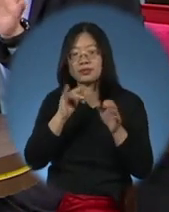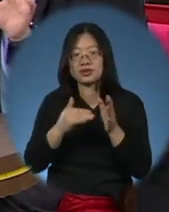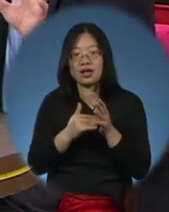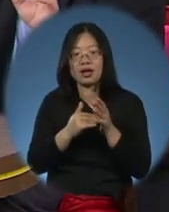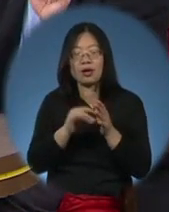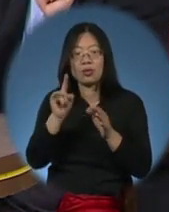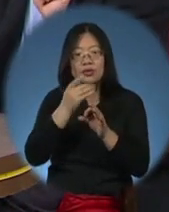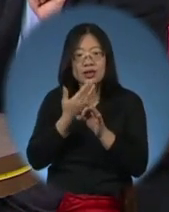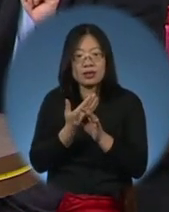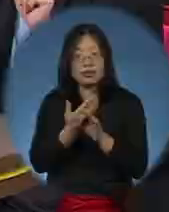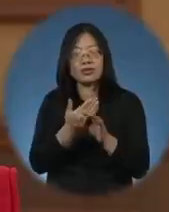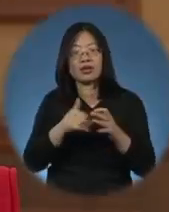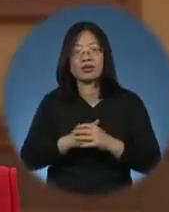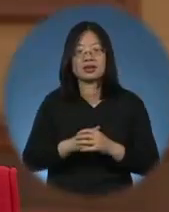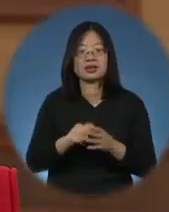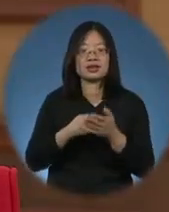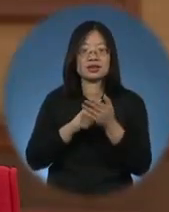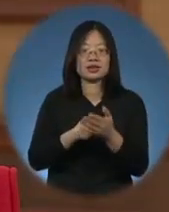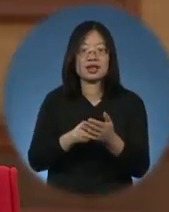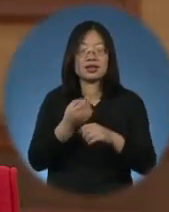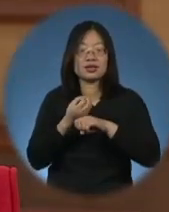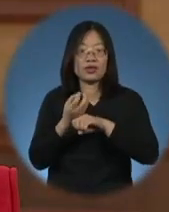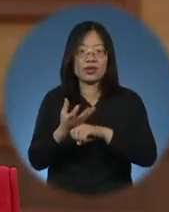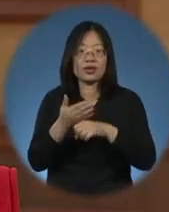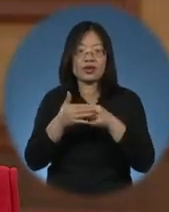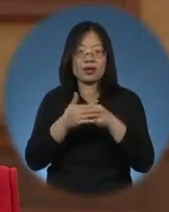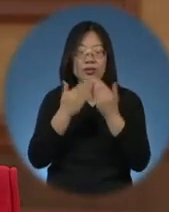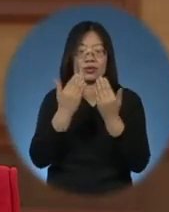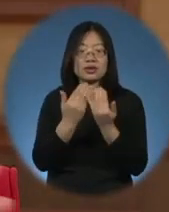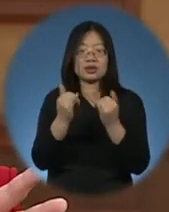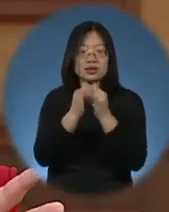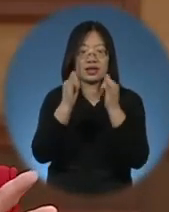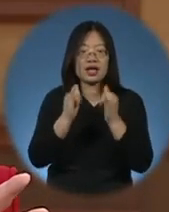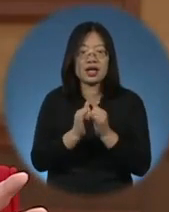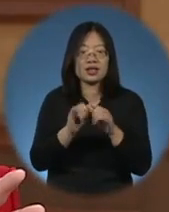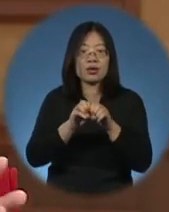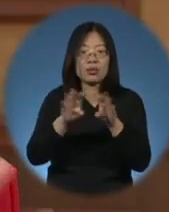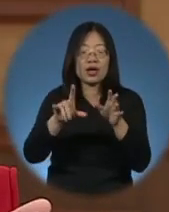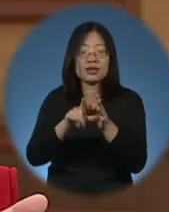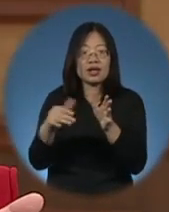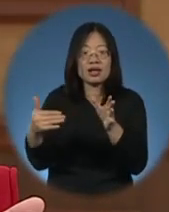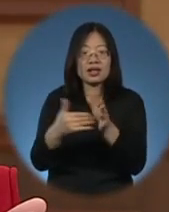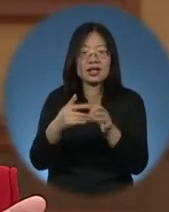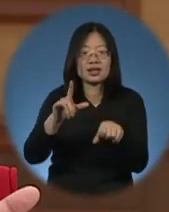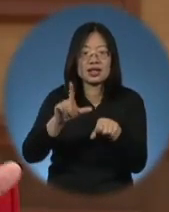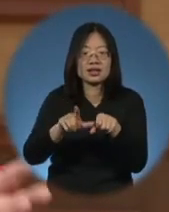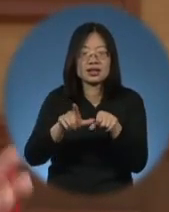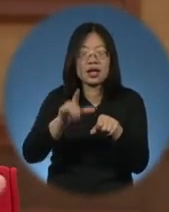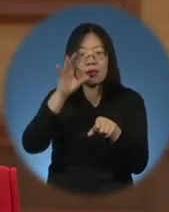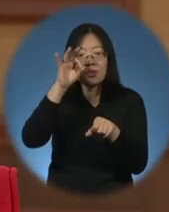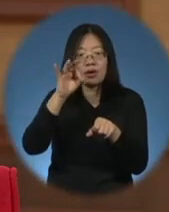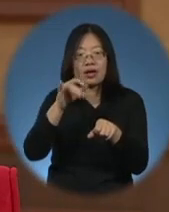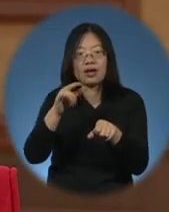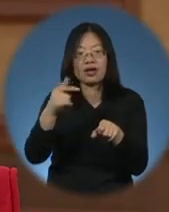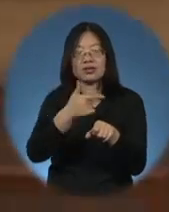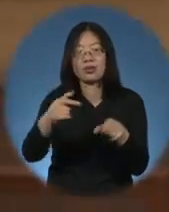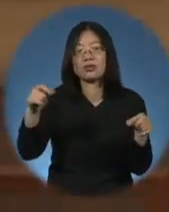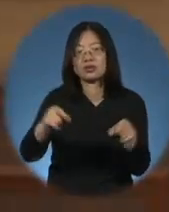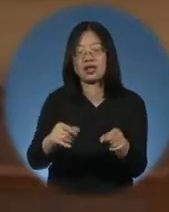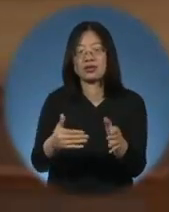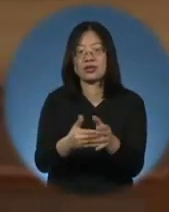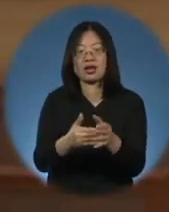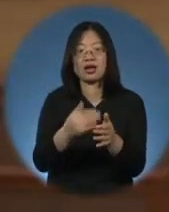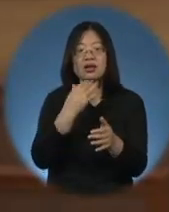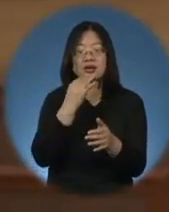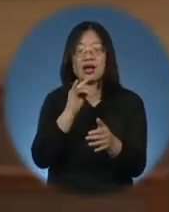어떤 장점이요? 뭐냐 하면 의견이 전달돼서 모든 사회에 파급될 때까지의 시간은 굉장히 짧습니다. 그렇겠죠.